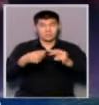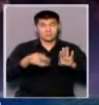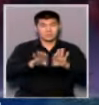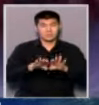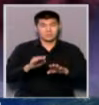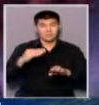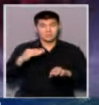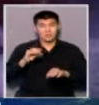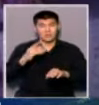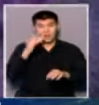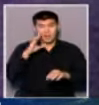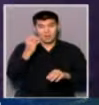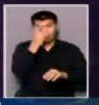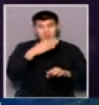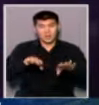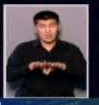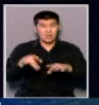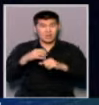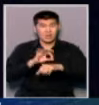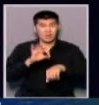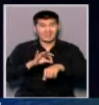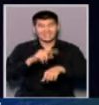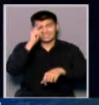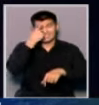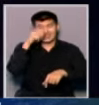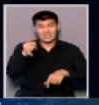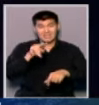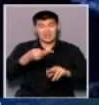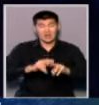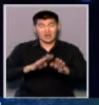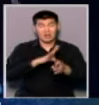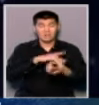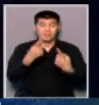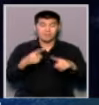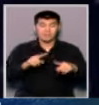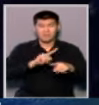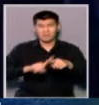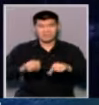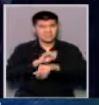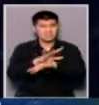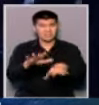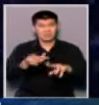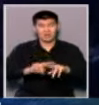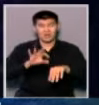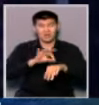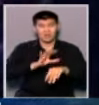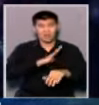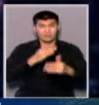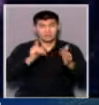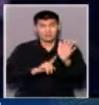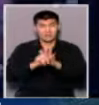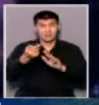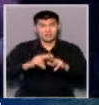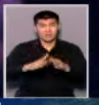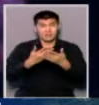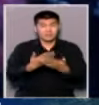обнаружен южноафриканский штамм Бетта. А затем в Индии штамм Дельта, который отличается быстрой скоростью распространения. В начале